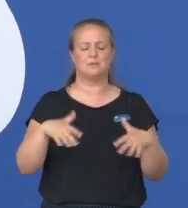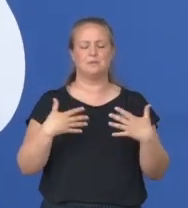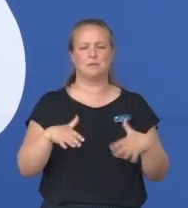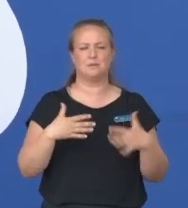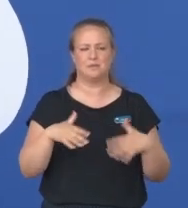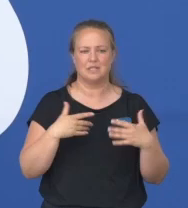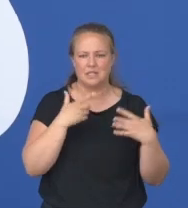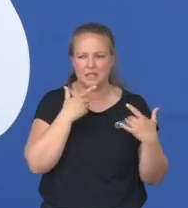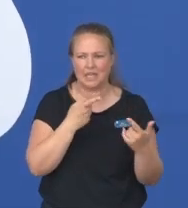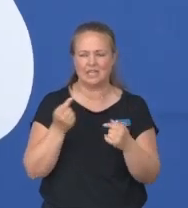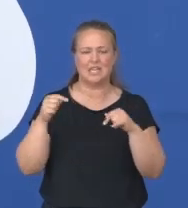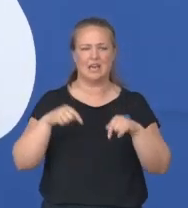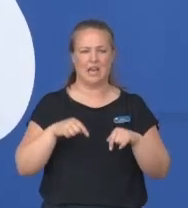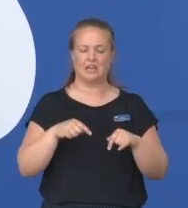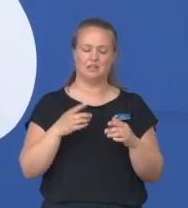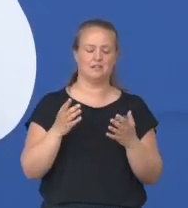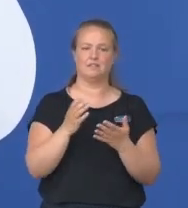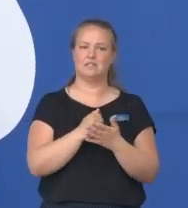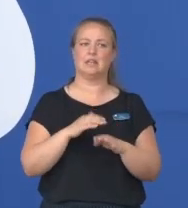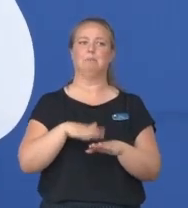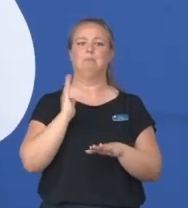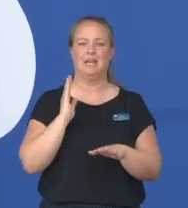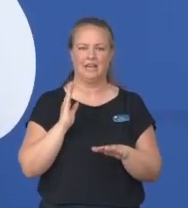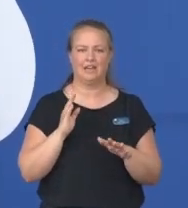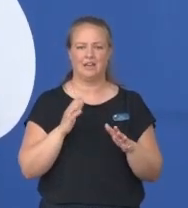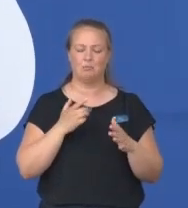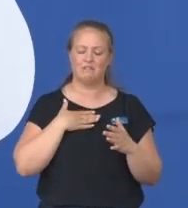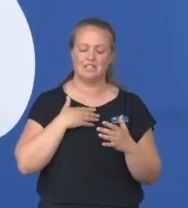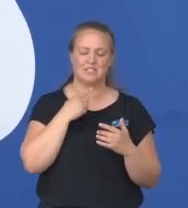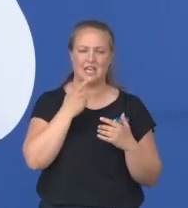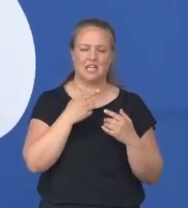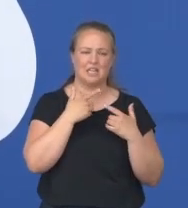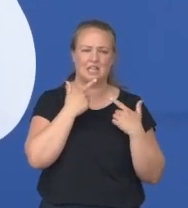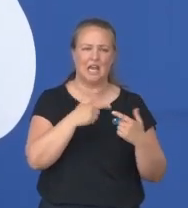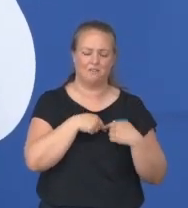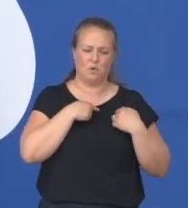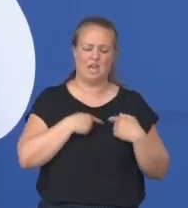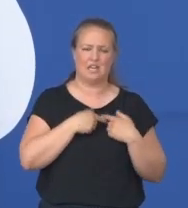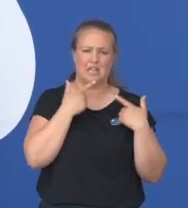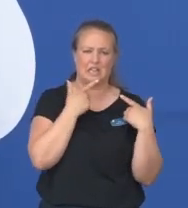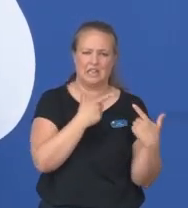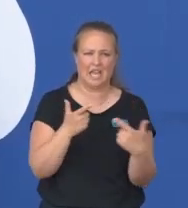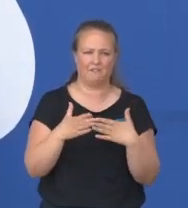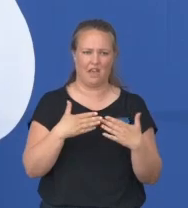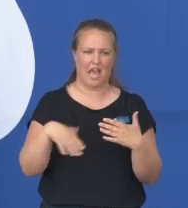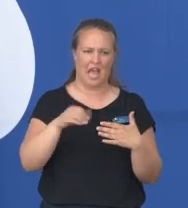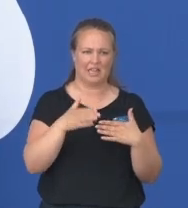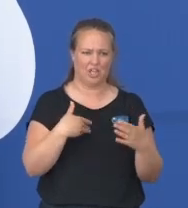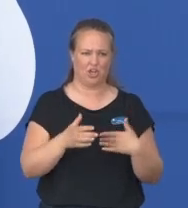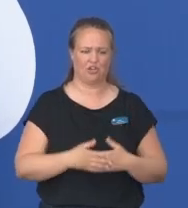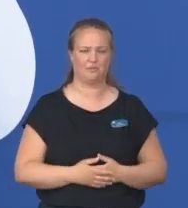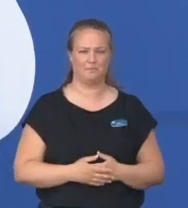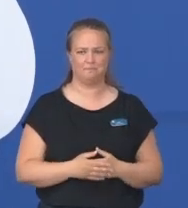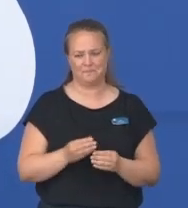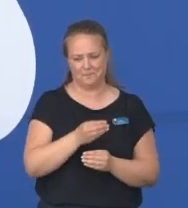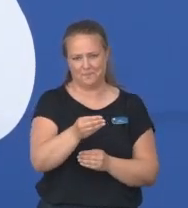och njuta av det här vackra som ni har gjort tillsammans. Men jag vill bara tacka från hjärtat för allt ni gör. Och nu vill jag också dela lite blommor